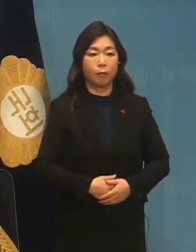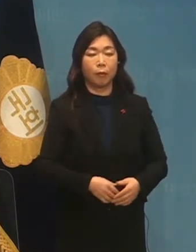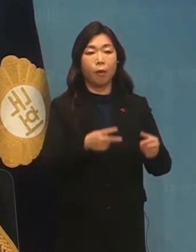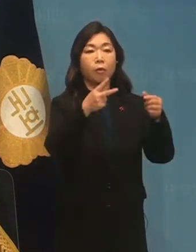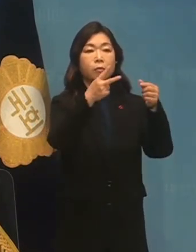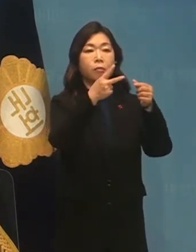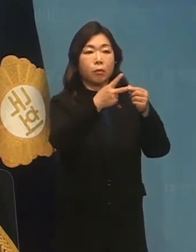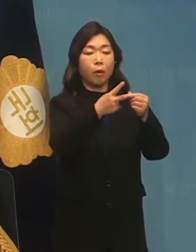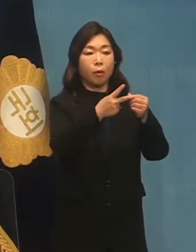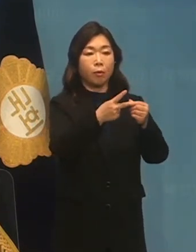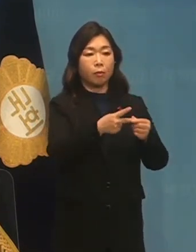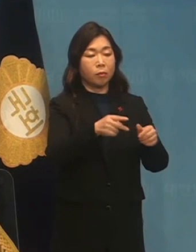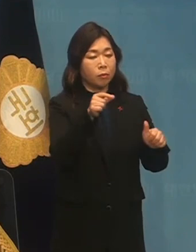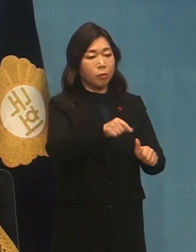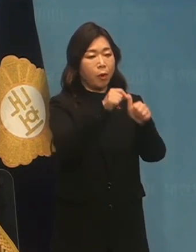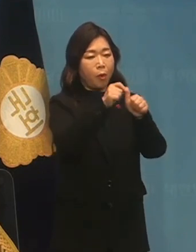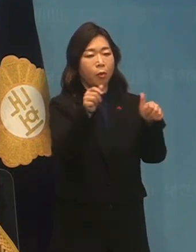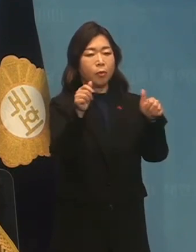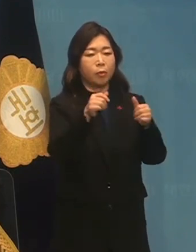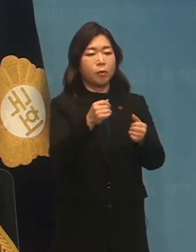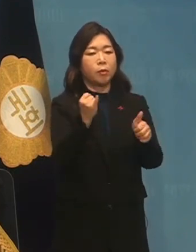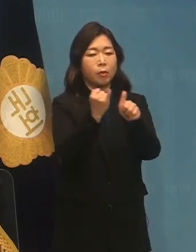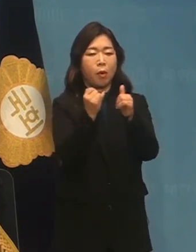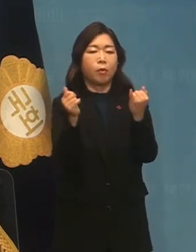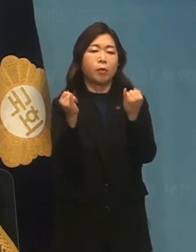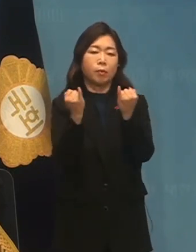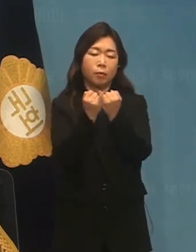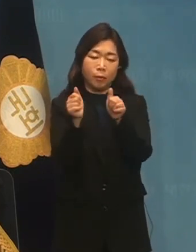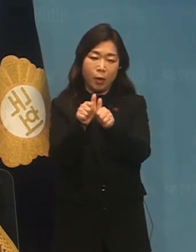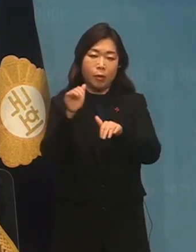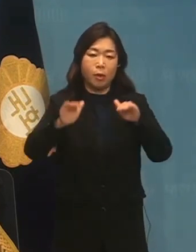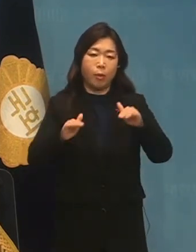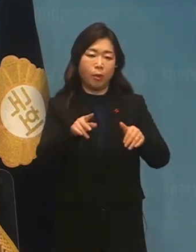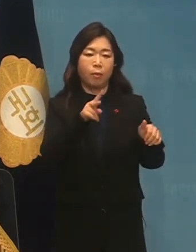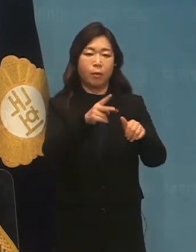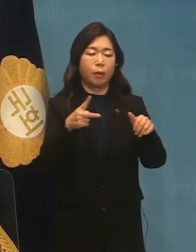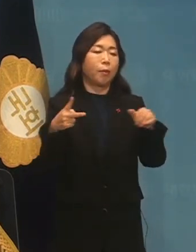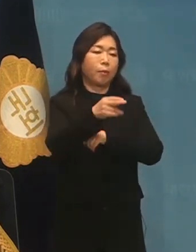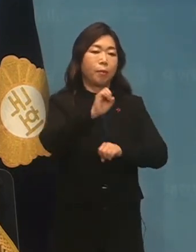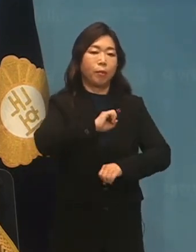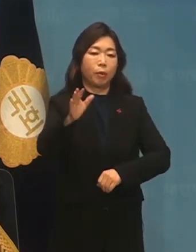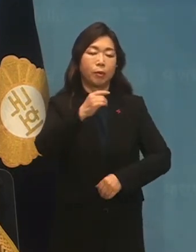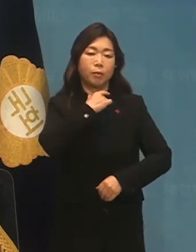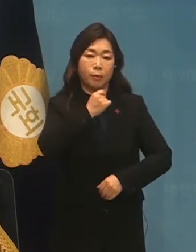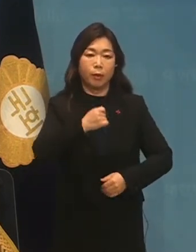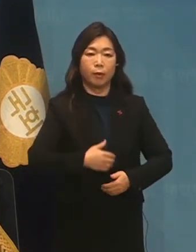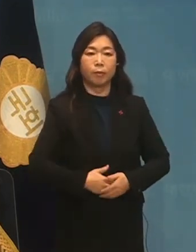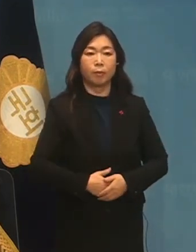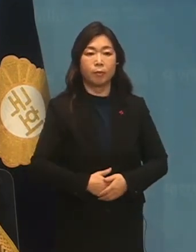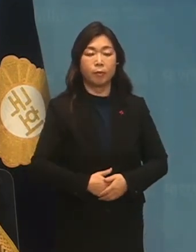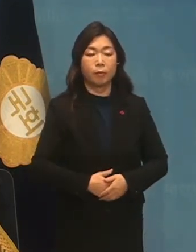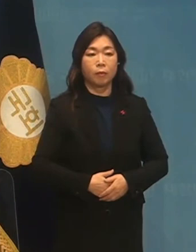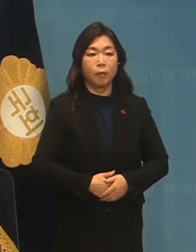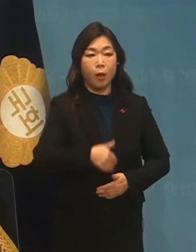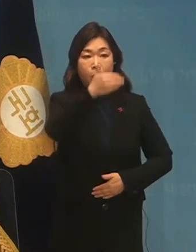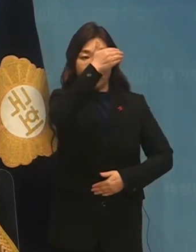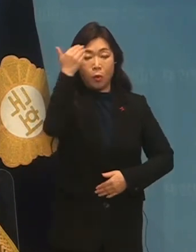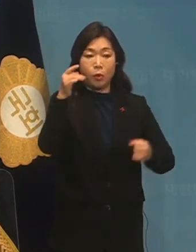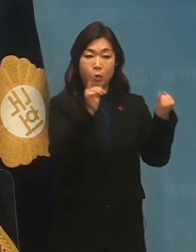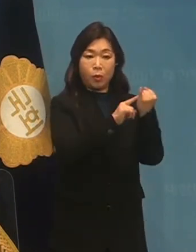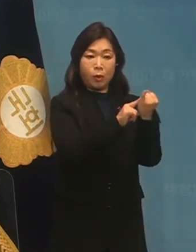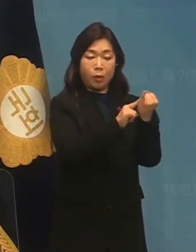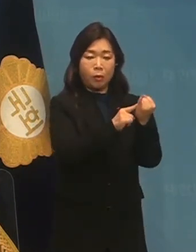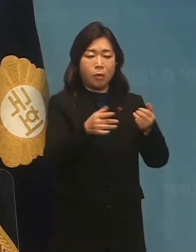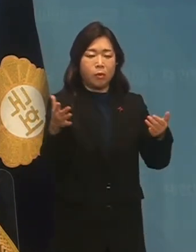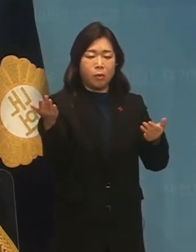둘째, 채용 성차별을 근절하겠습니다. 청년 여성은 노동시장 입구부터 고통을